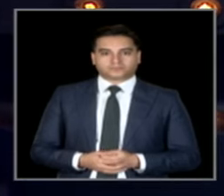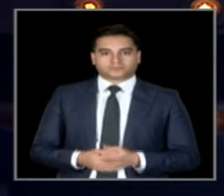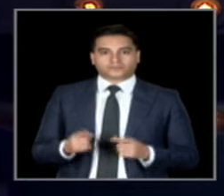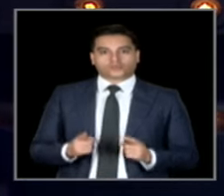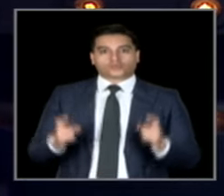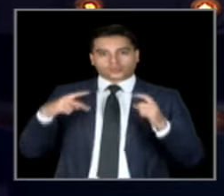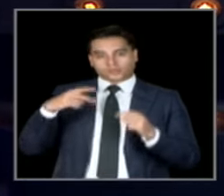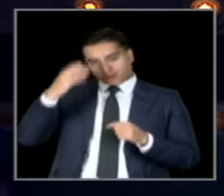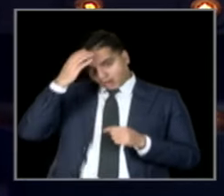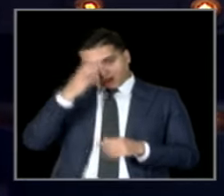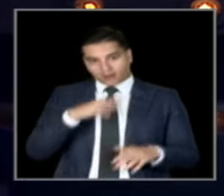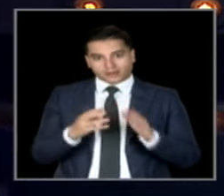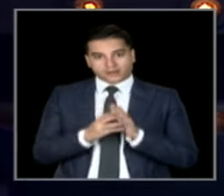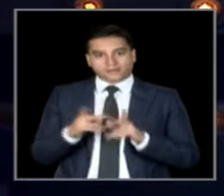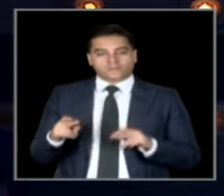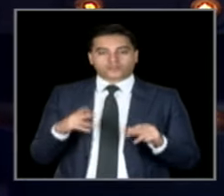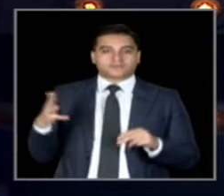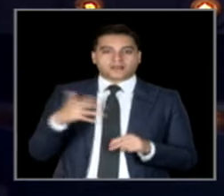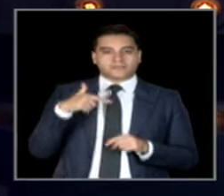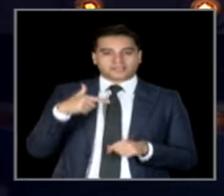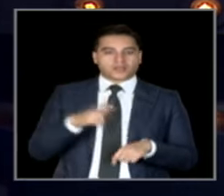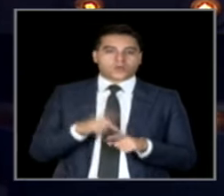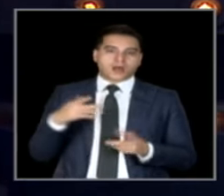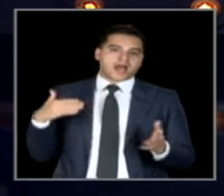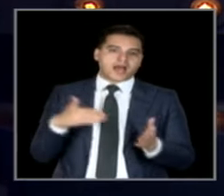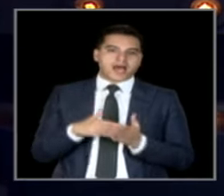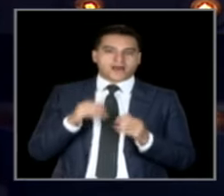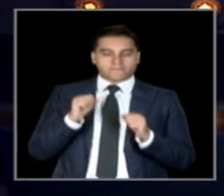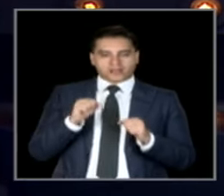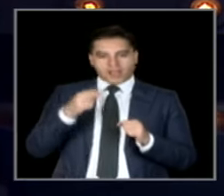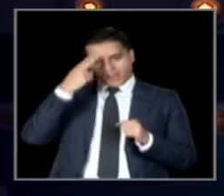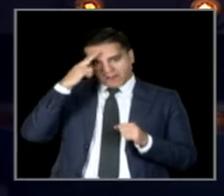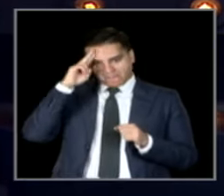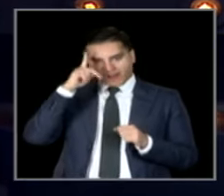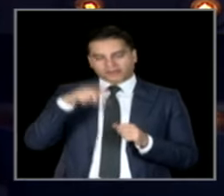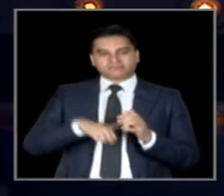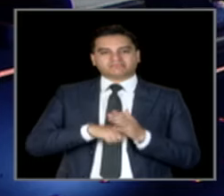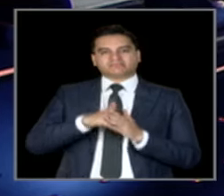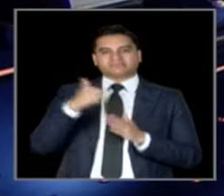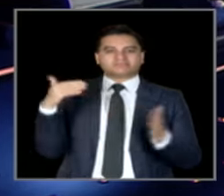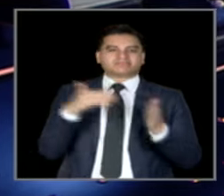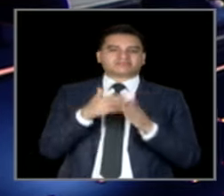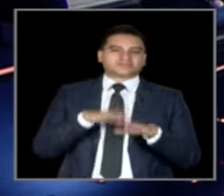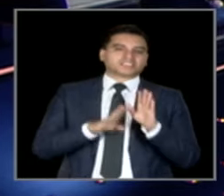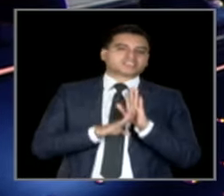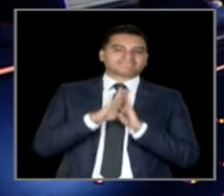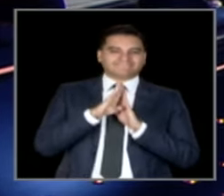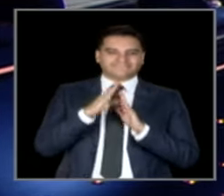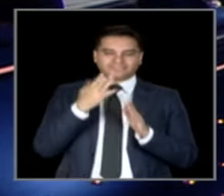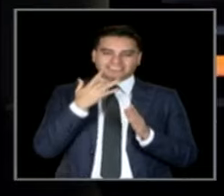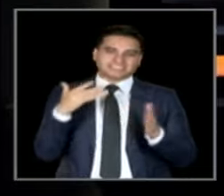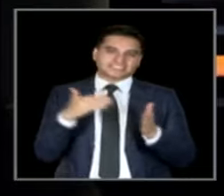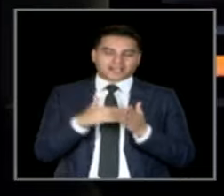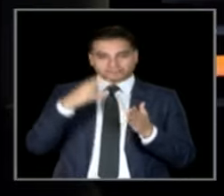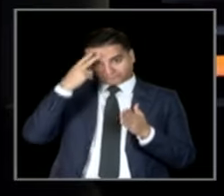دور الثمانية عباقرة الجامعات الموسم السادس وآخر فقرة، واللي هتحدد مين اللي هيوصل للسيمي